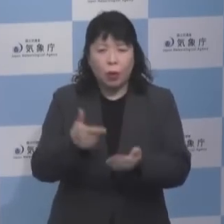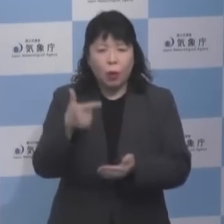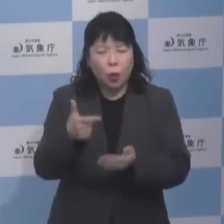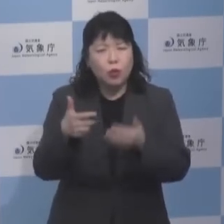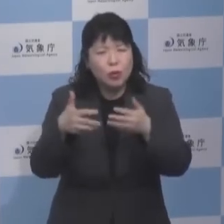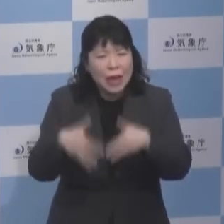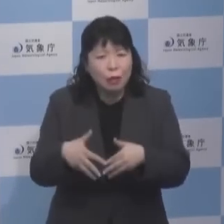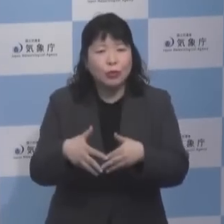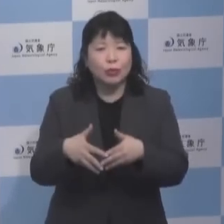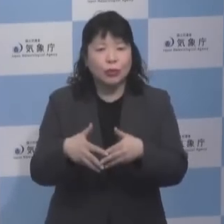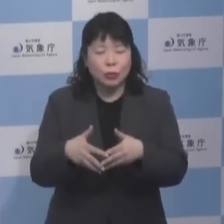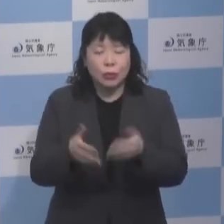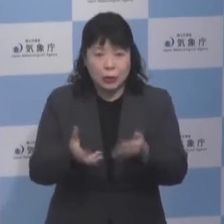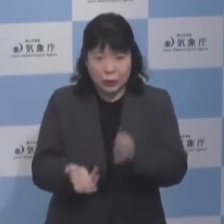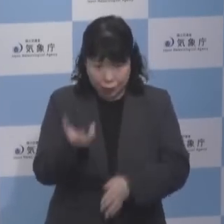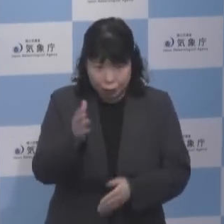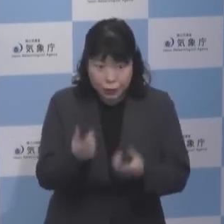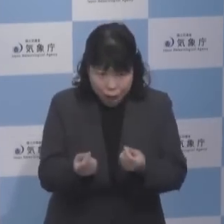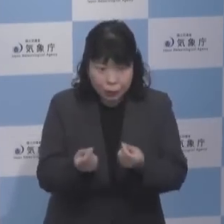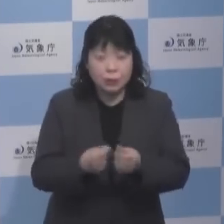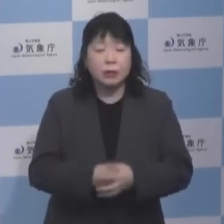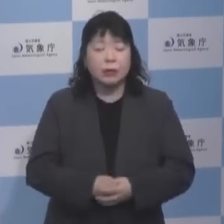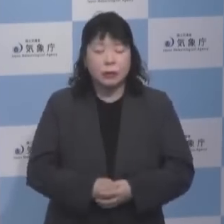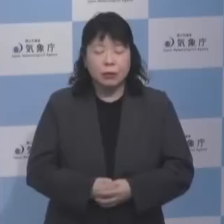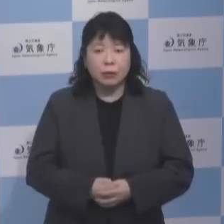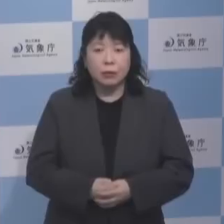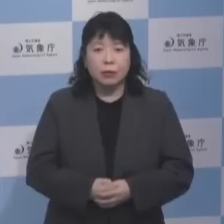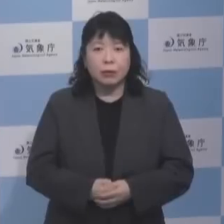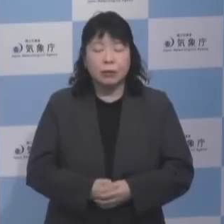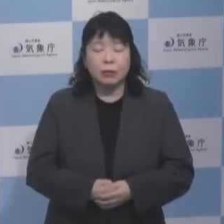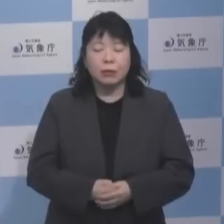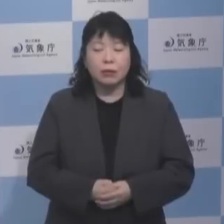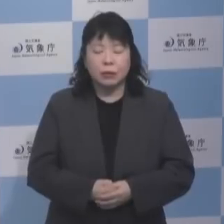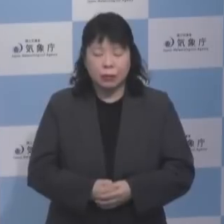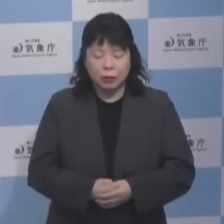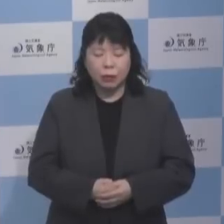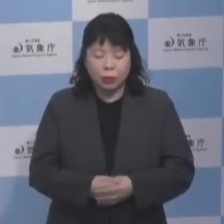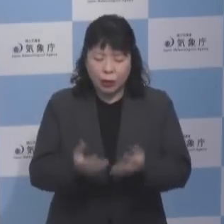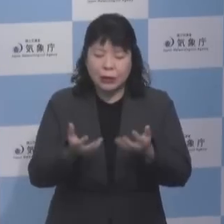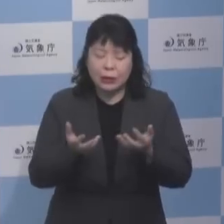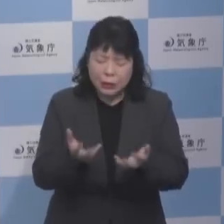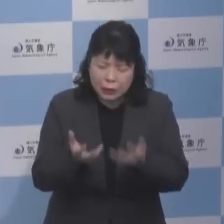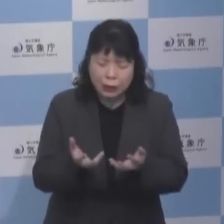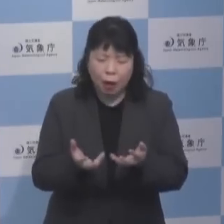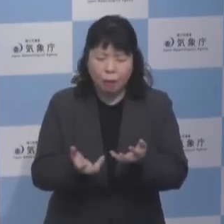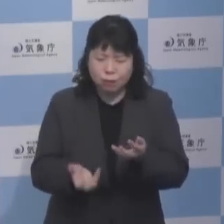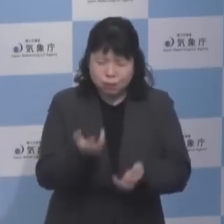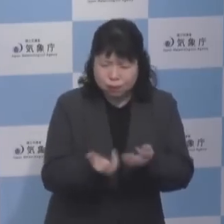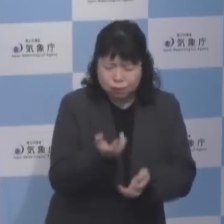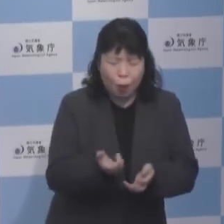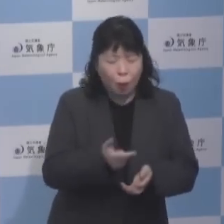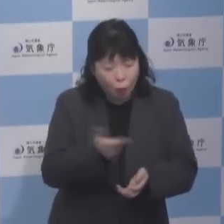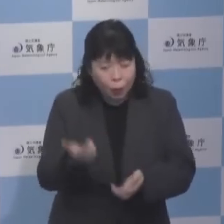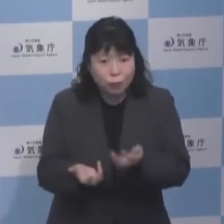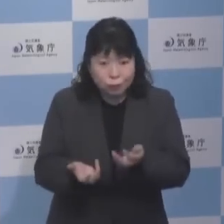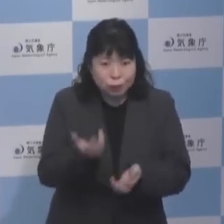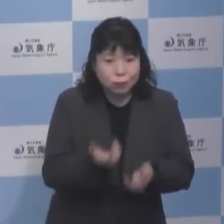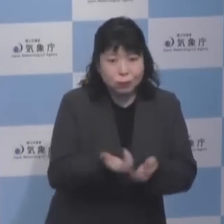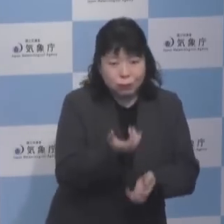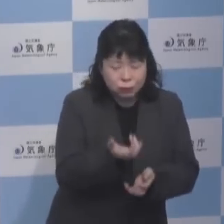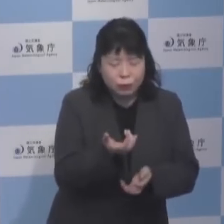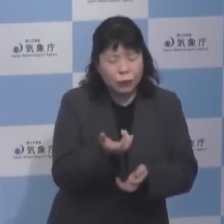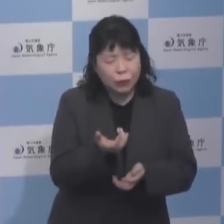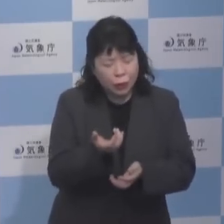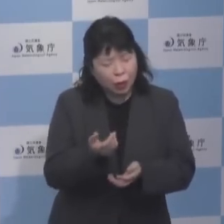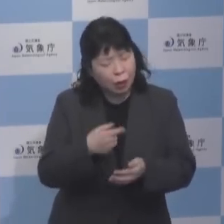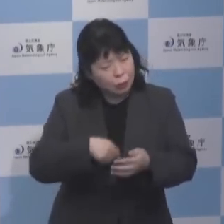発生しております。このように、大きな地震が頻発する原因について気象庁としてはどのように分析されているので